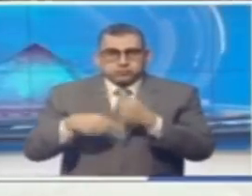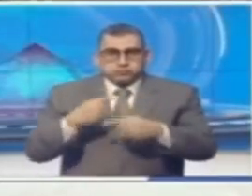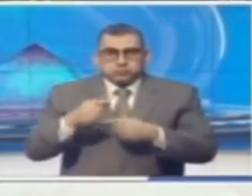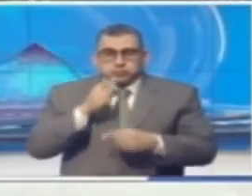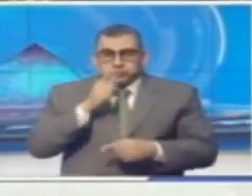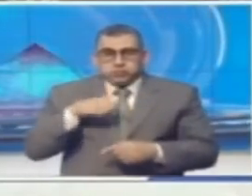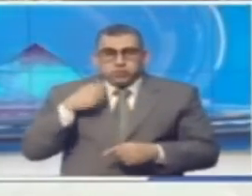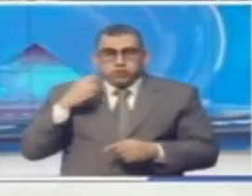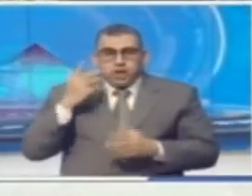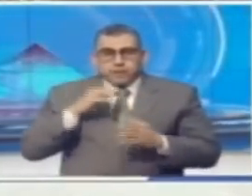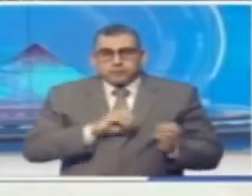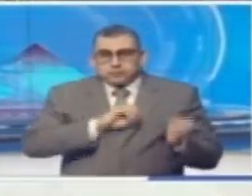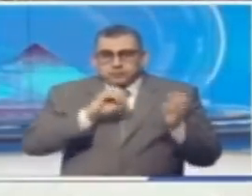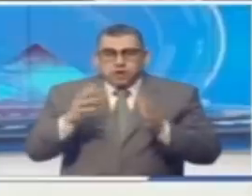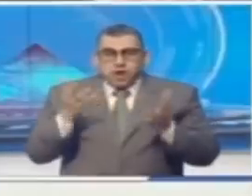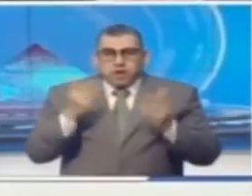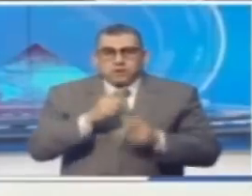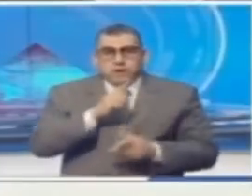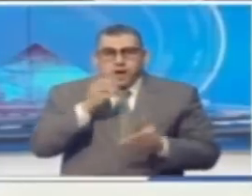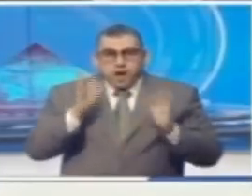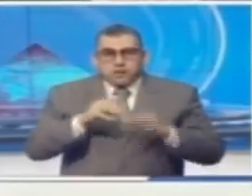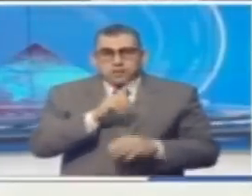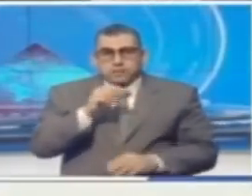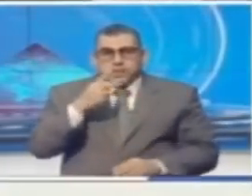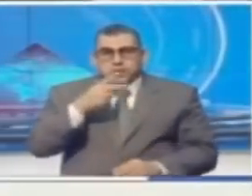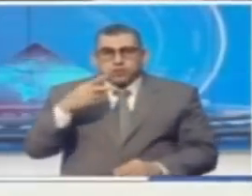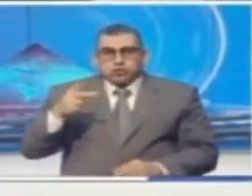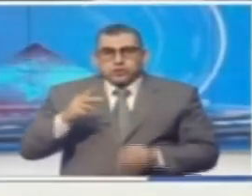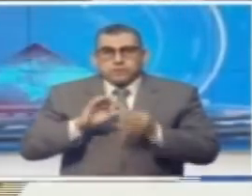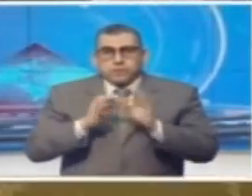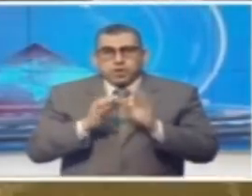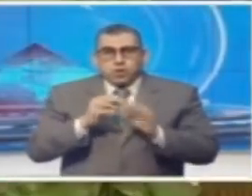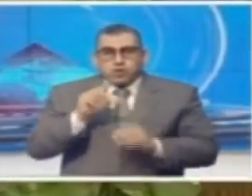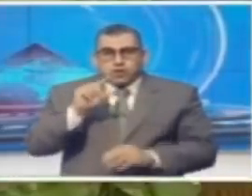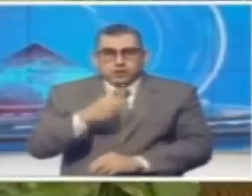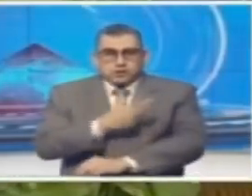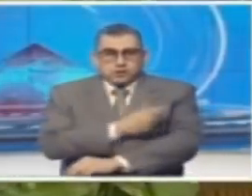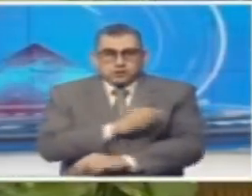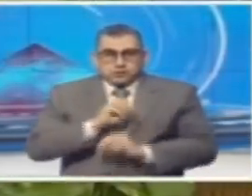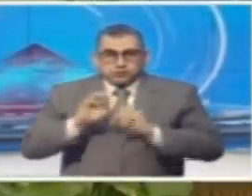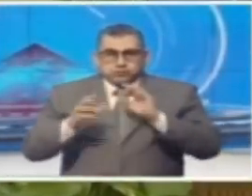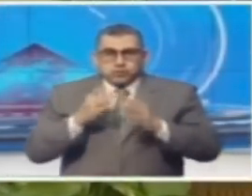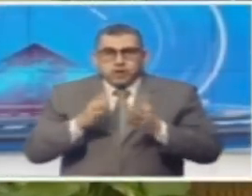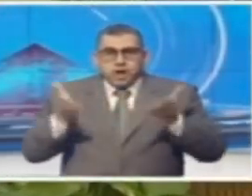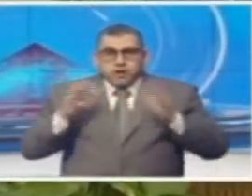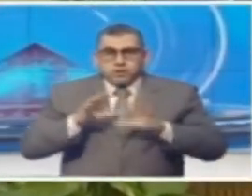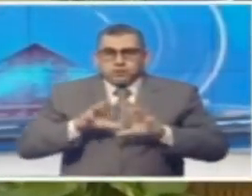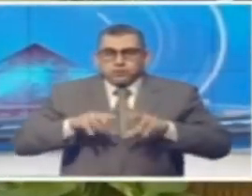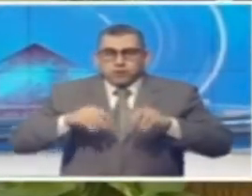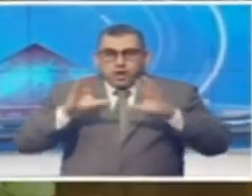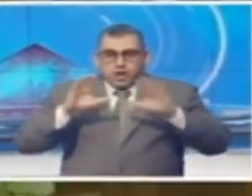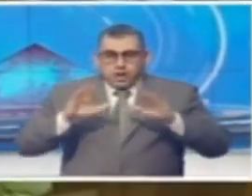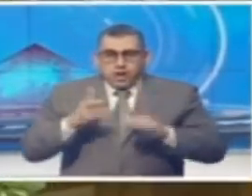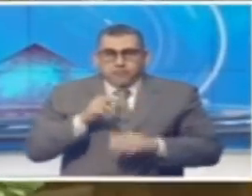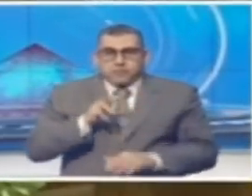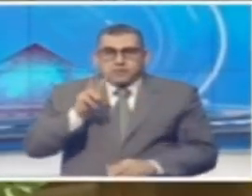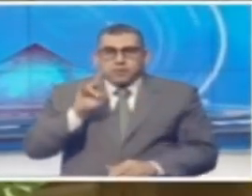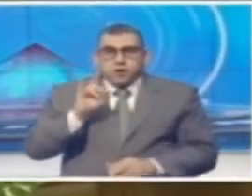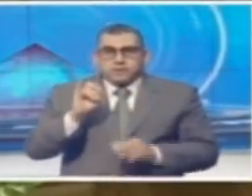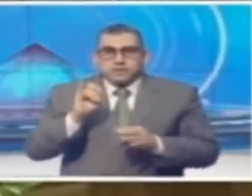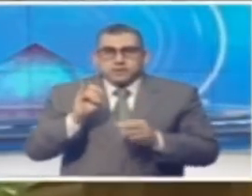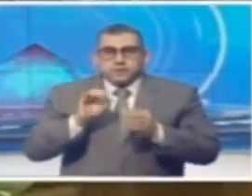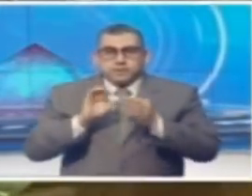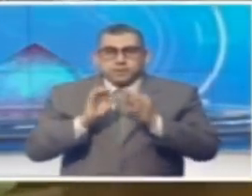إلى توريد أكثر من 122 مليون جرعة لقاح، وقد تم استهلاك أكثر من 57 مليون